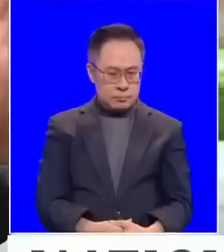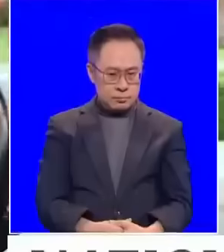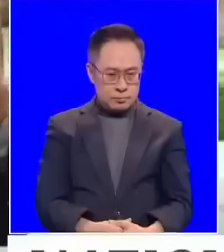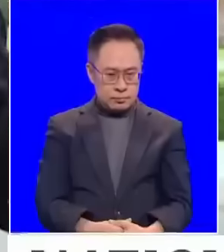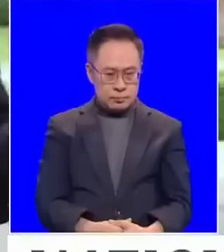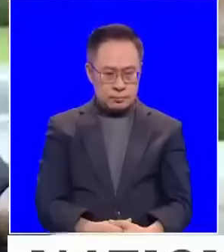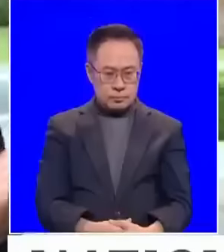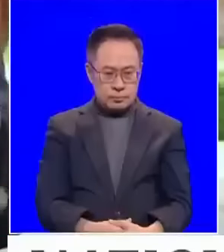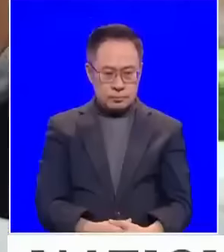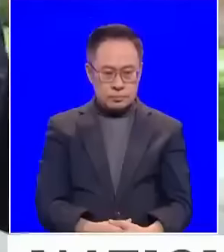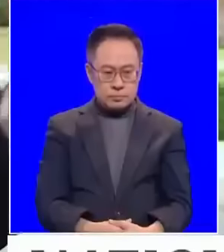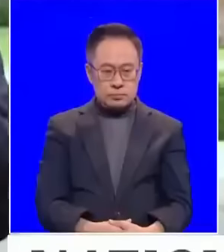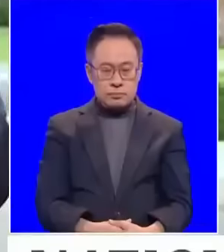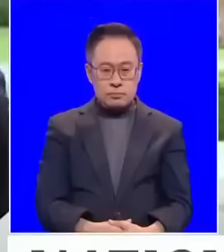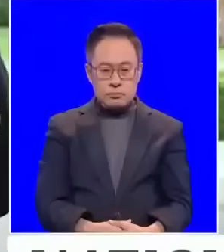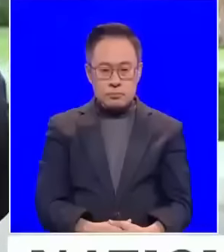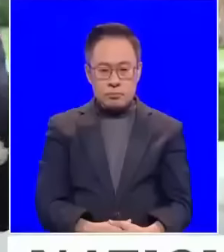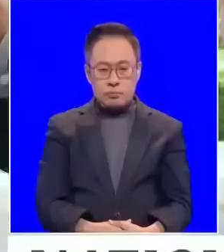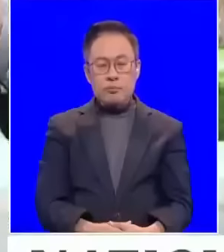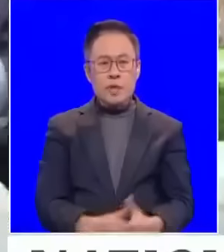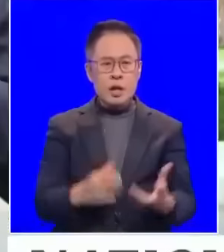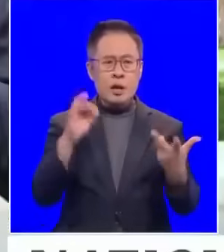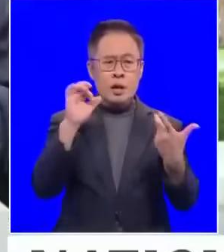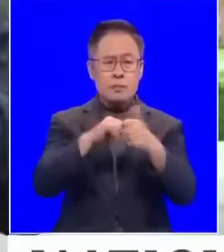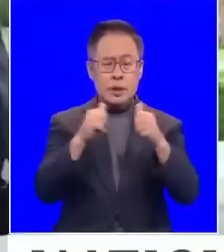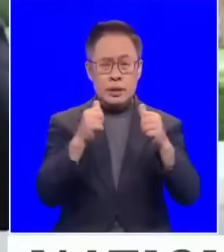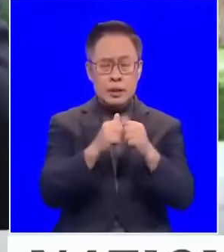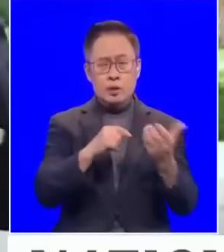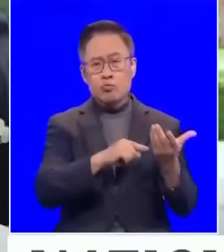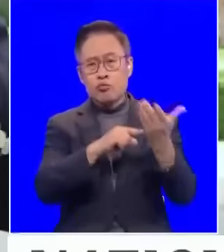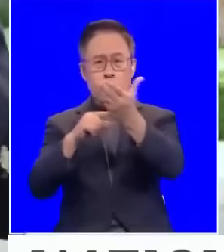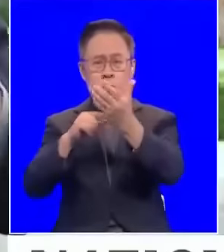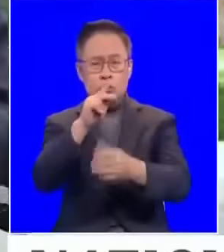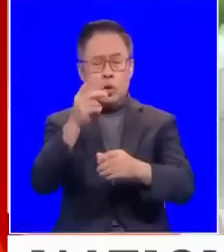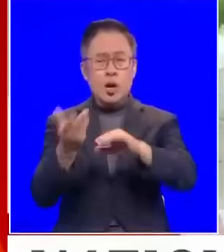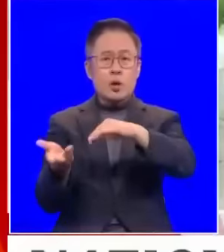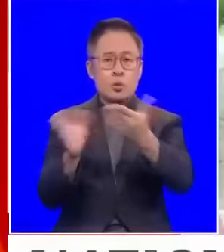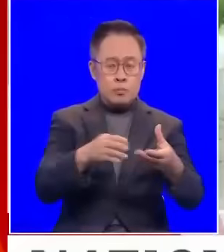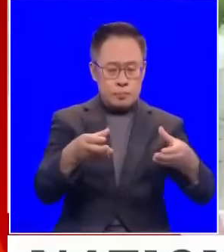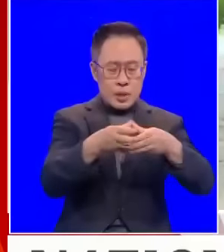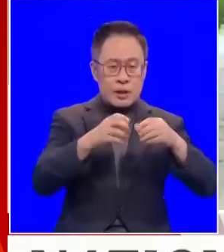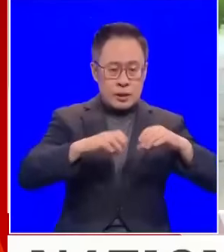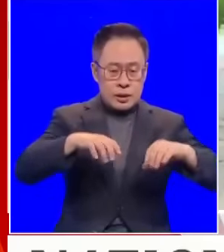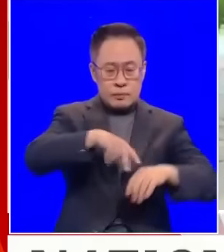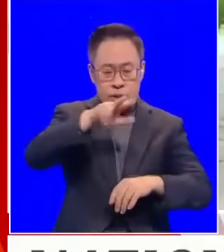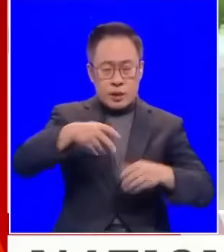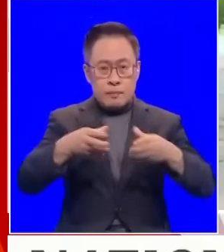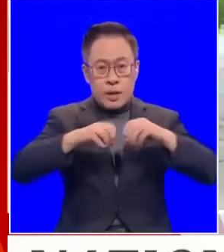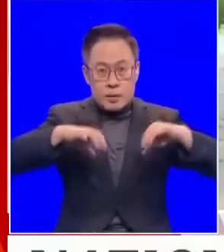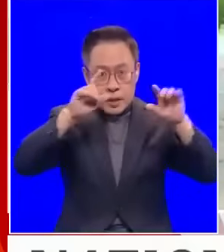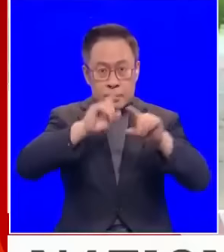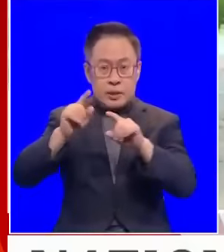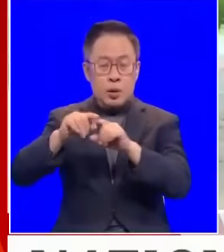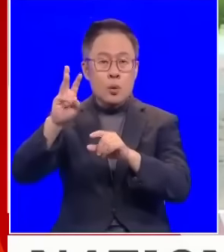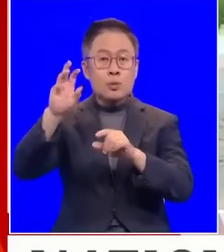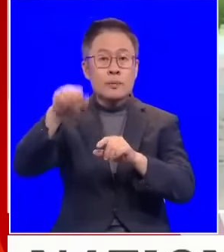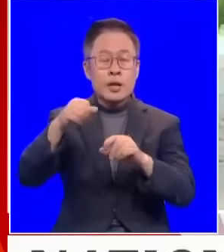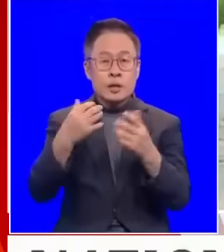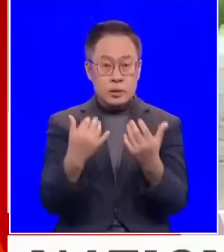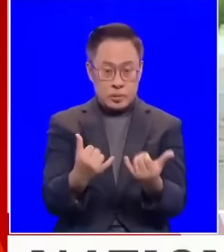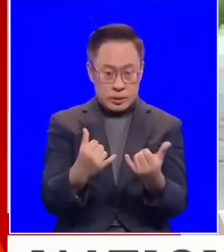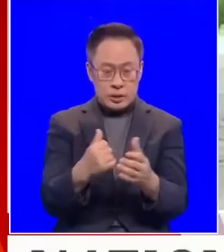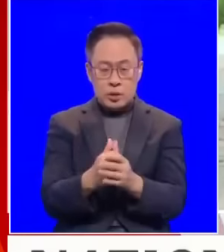ของการยื่นยุบพรรค6พรรคร่วมรัฐบาลนะคะขยับไปดูอีกหนึ่งประเด็นที่ตอนนี้เนี่ยกำลังเป็นไฟที่กำลังสุ่มเข้า